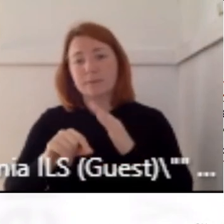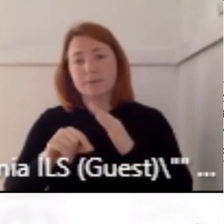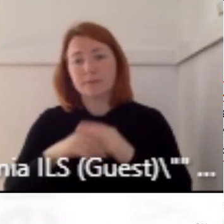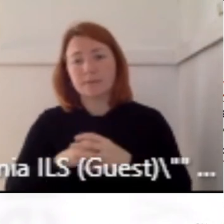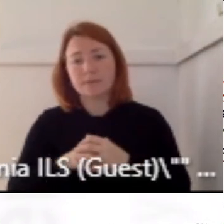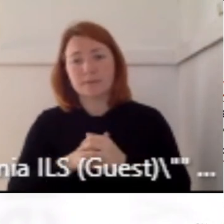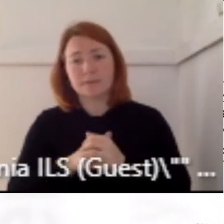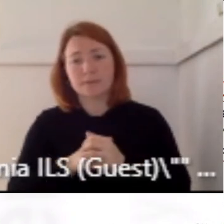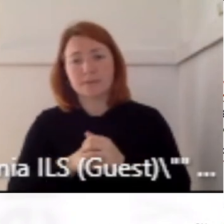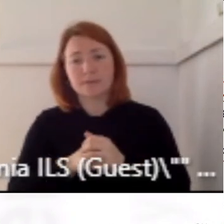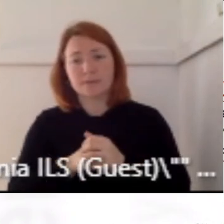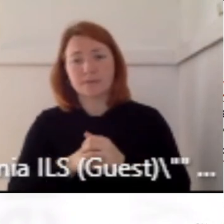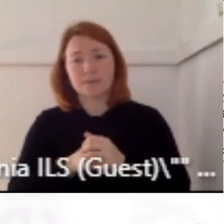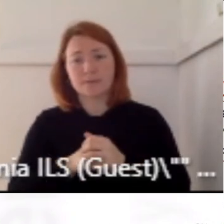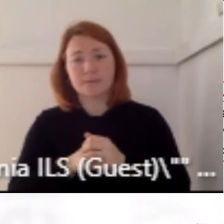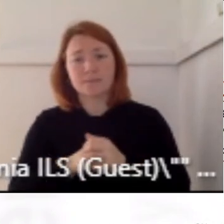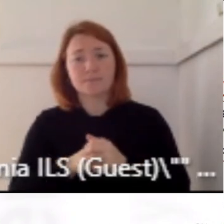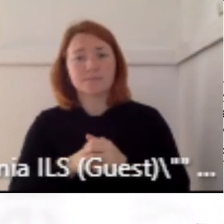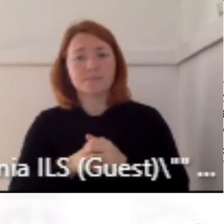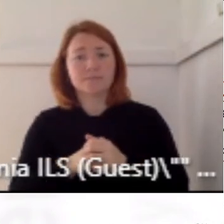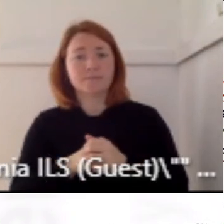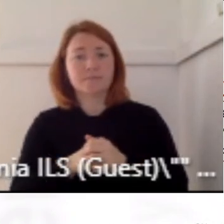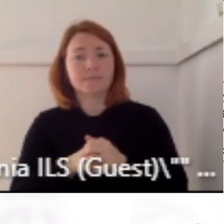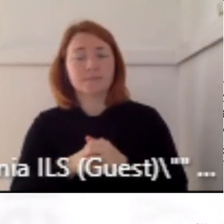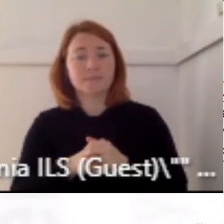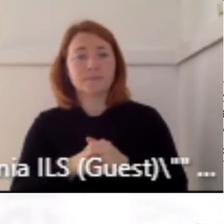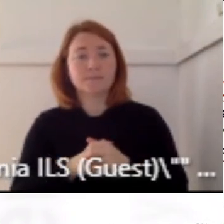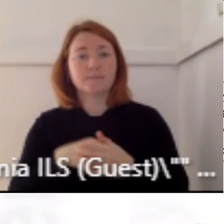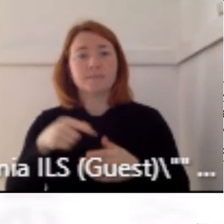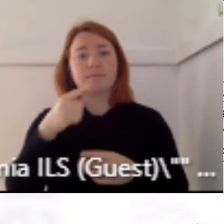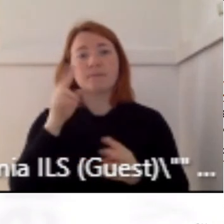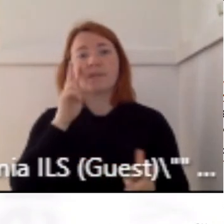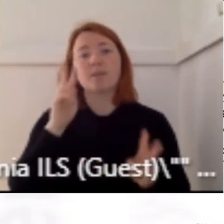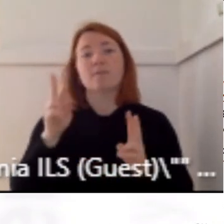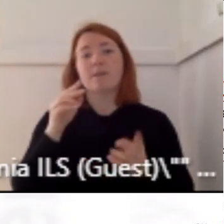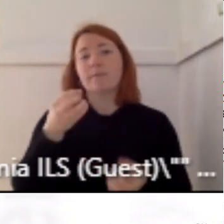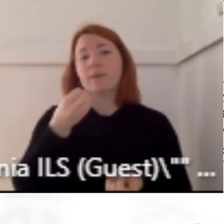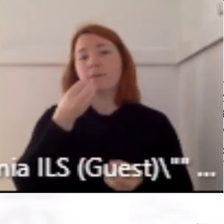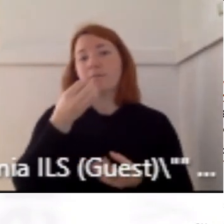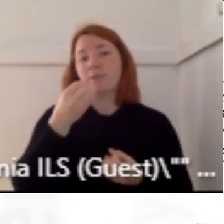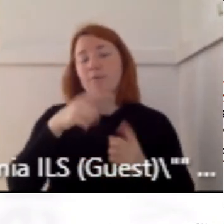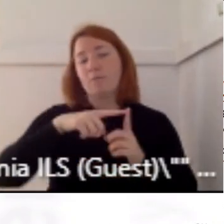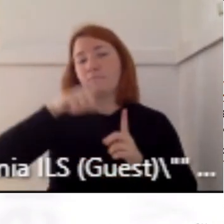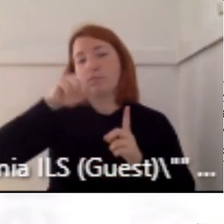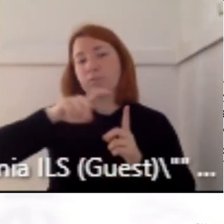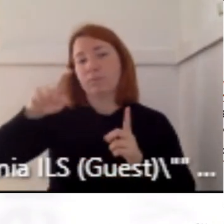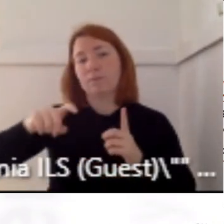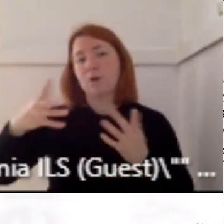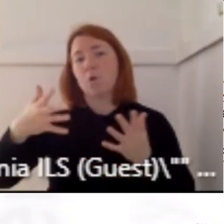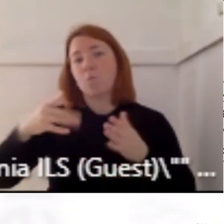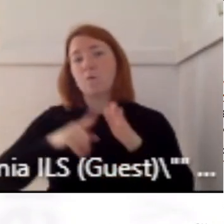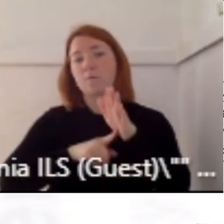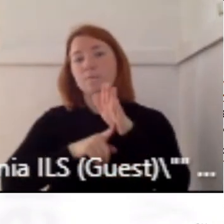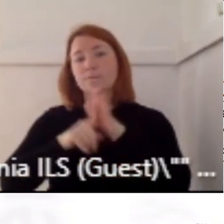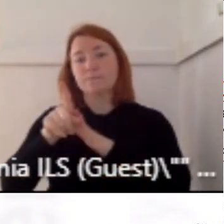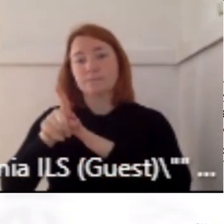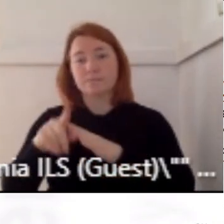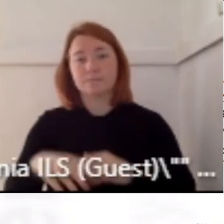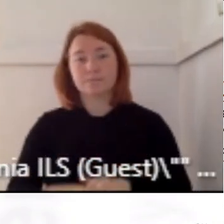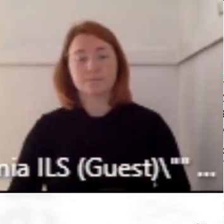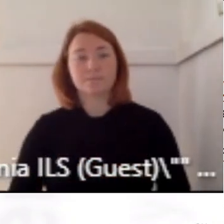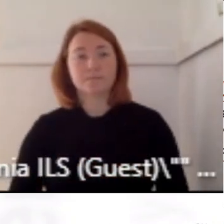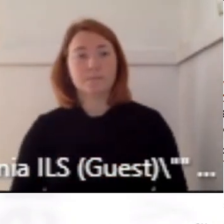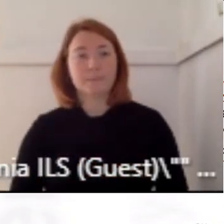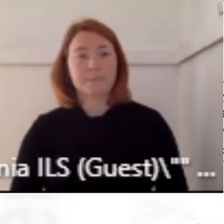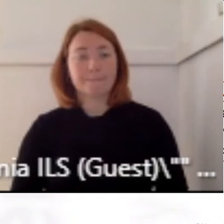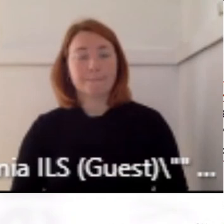de violència. Destaquem, per tant, algunes dades per veure una mica quina ha estat l'evolució al llarg dels darrers mesos. I veiem,